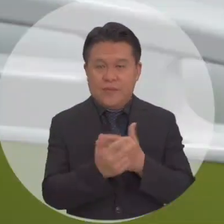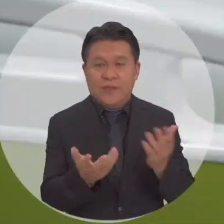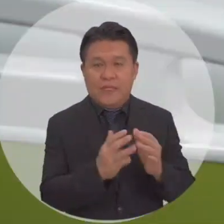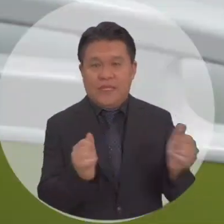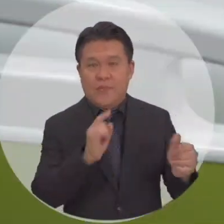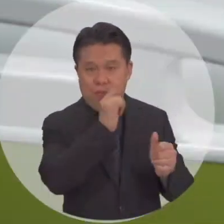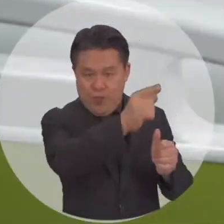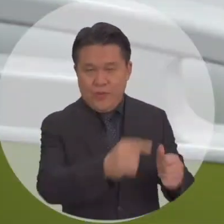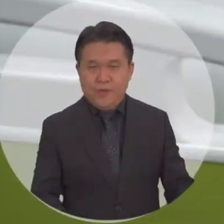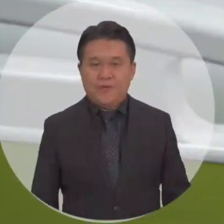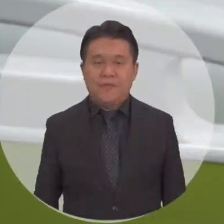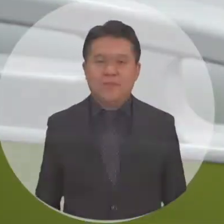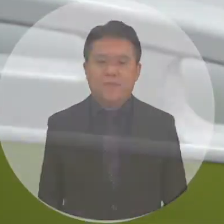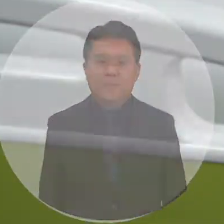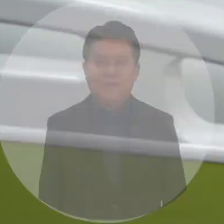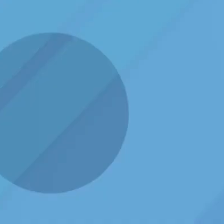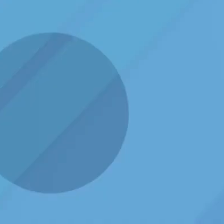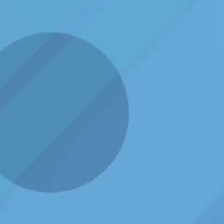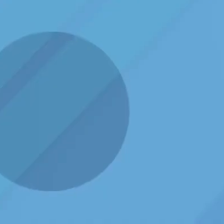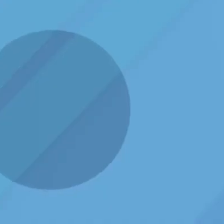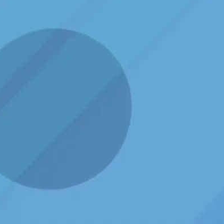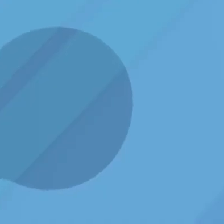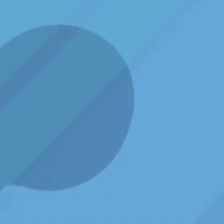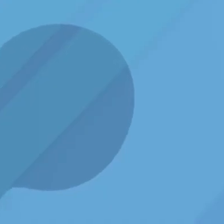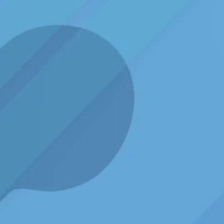요양병원 종사자에게 보고합니다.